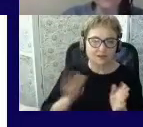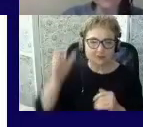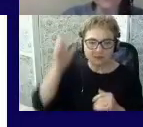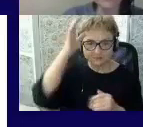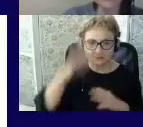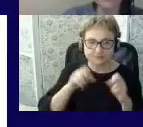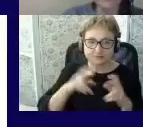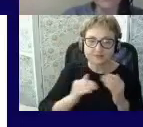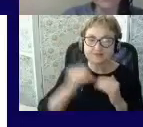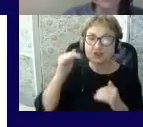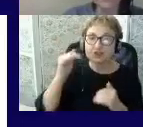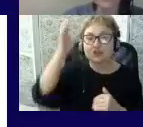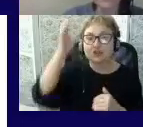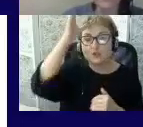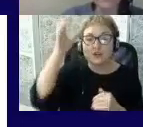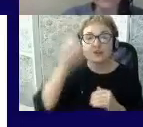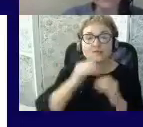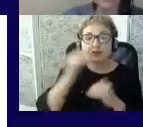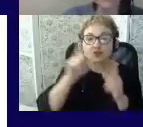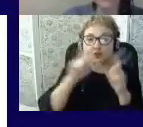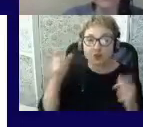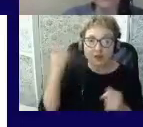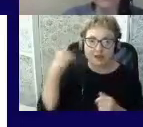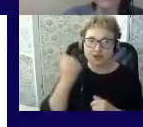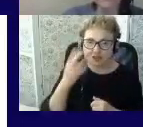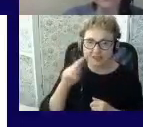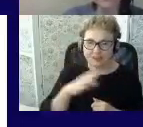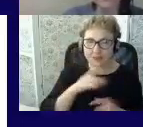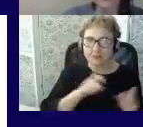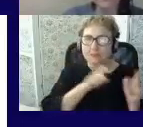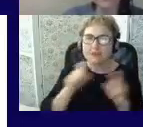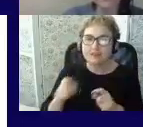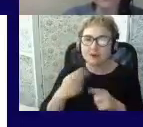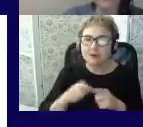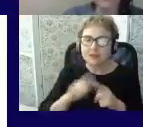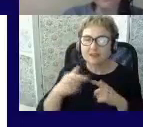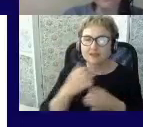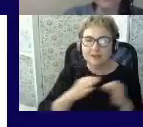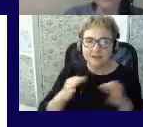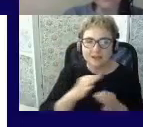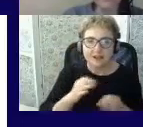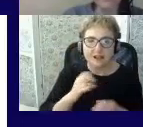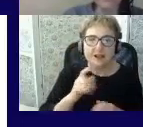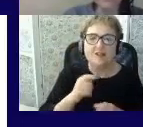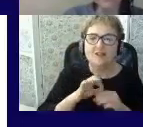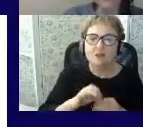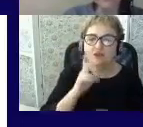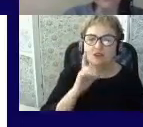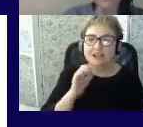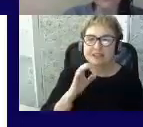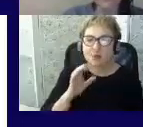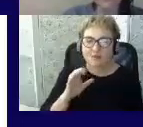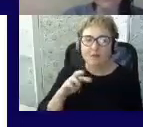профессионального образования высшей школы. Этот вебинар был перенесен с 14 декабря. Ведущий вебинара Краснова Мария Михайловна, сотрудник